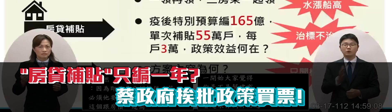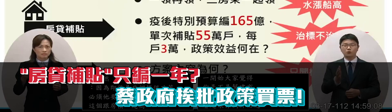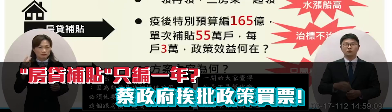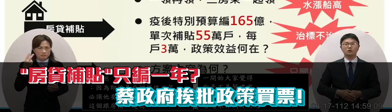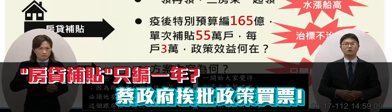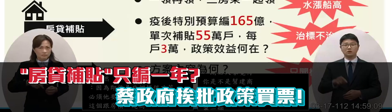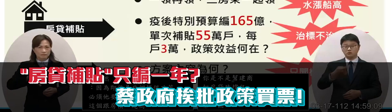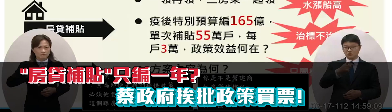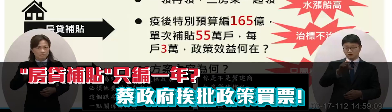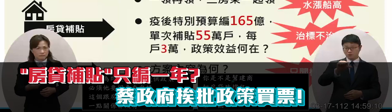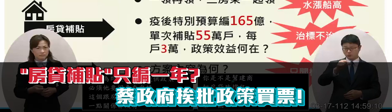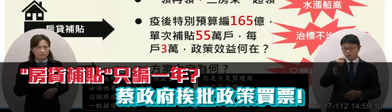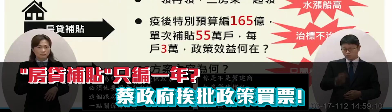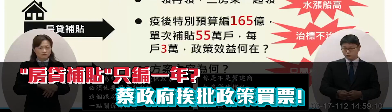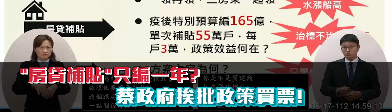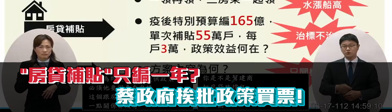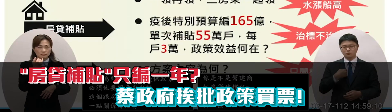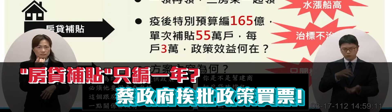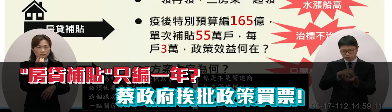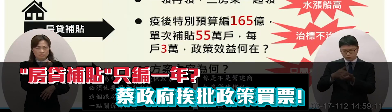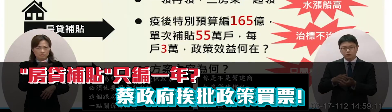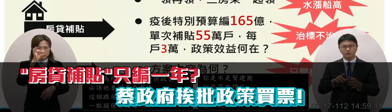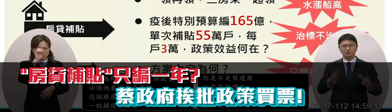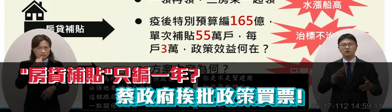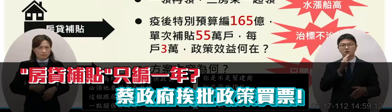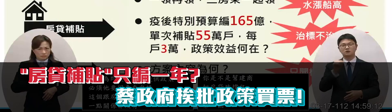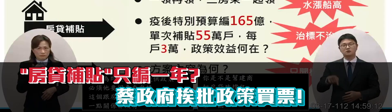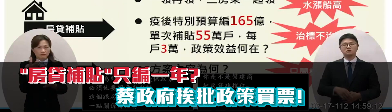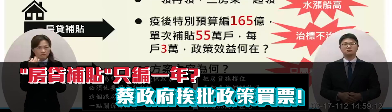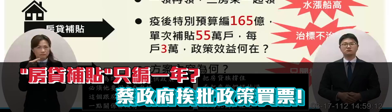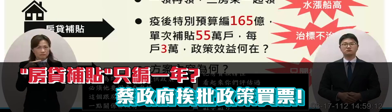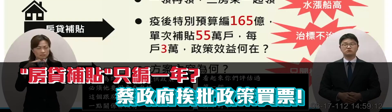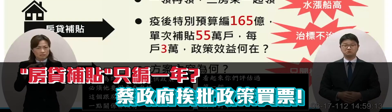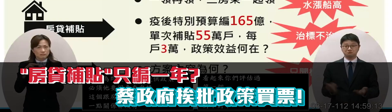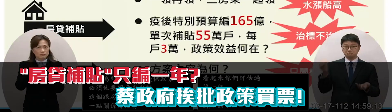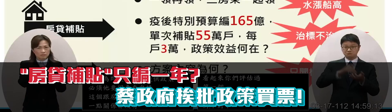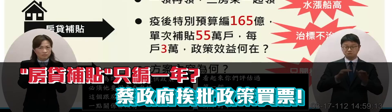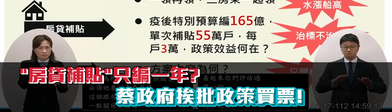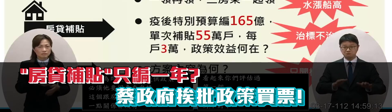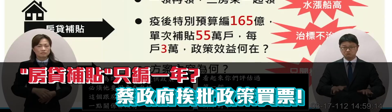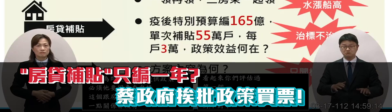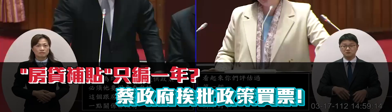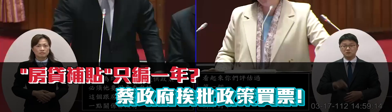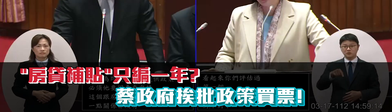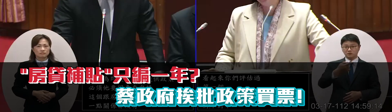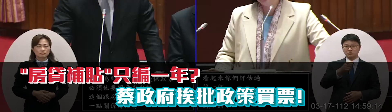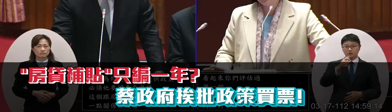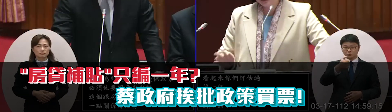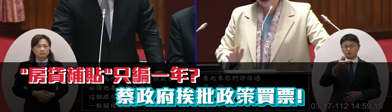大概55万户左右，已经筛选出来。 到时候要看真正多少人来申请。 所以目前并不是把